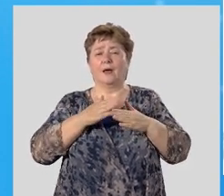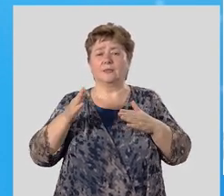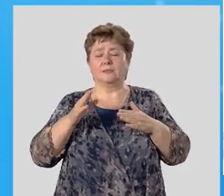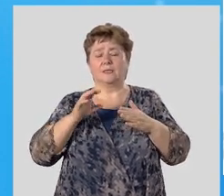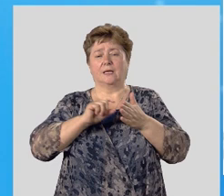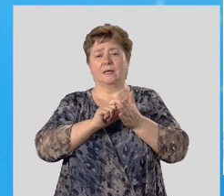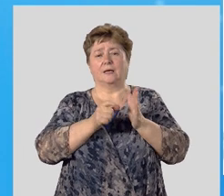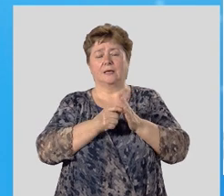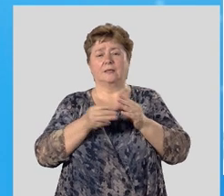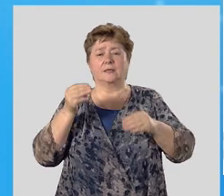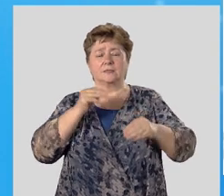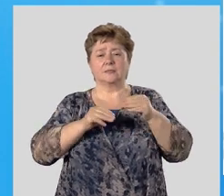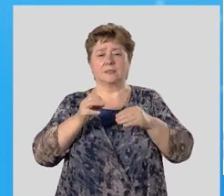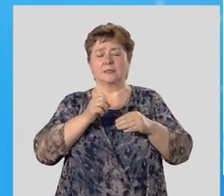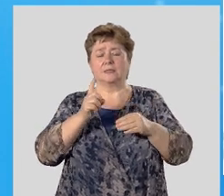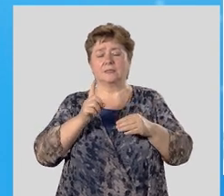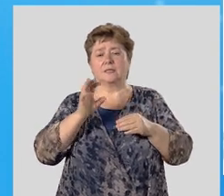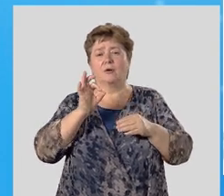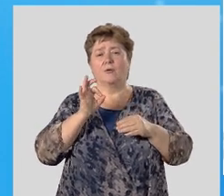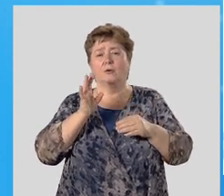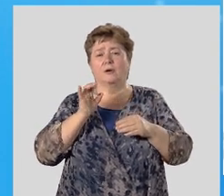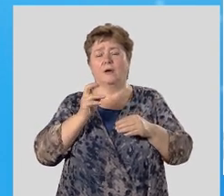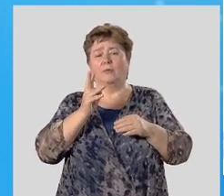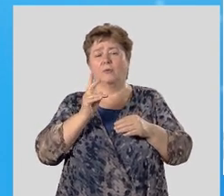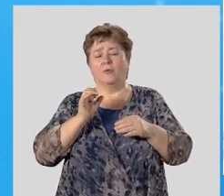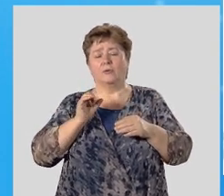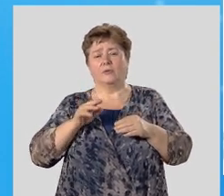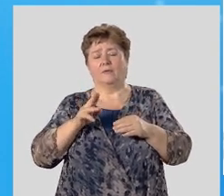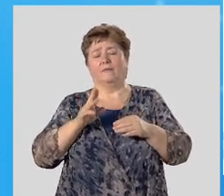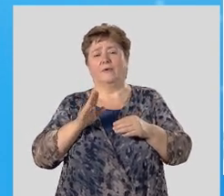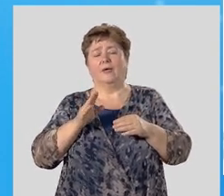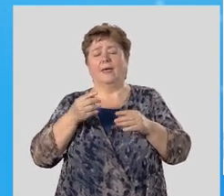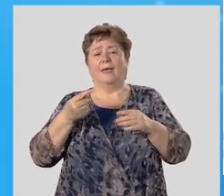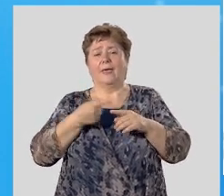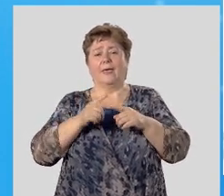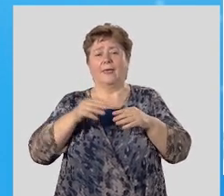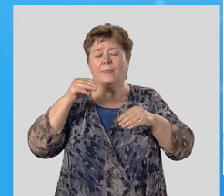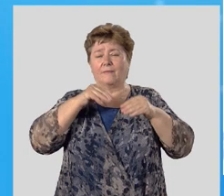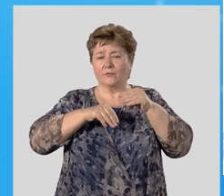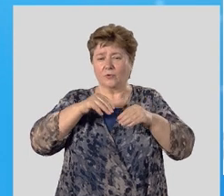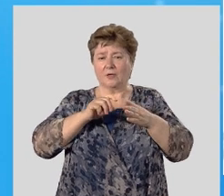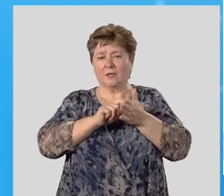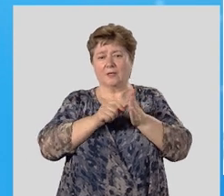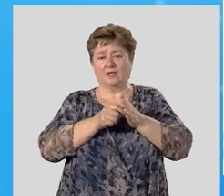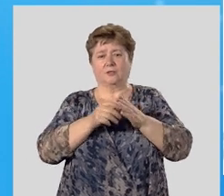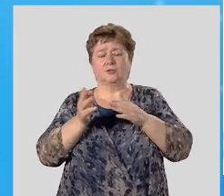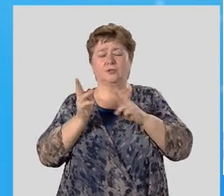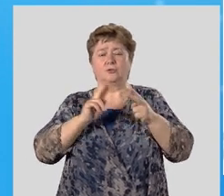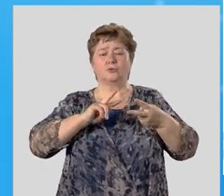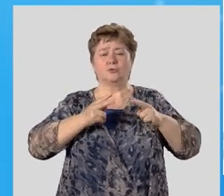Отдельная клетка состоит из органоидов. Это внутриклеточные структуры,